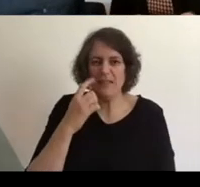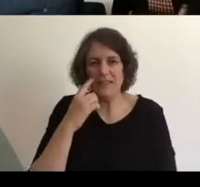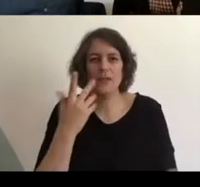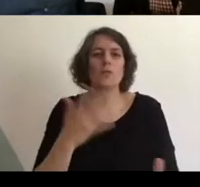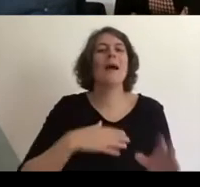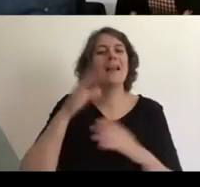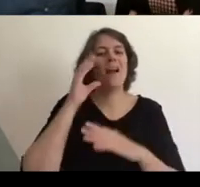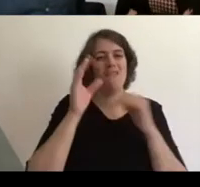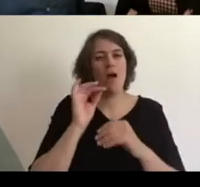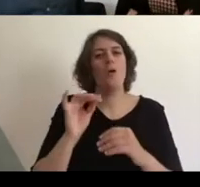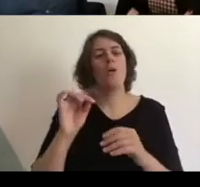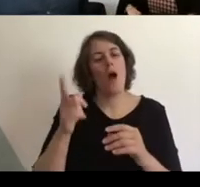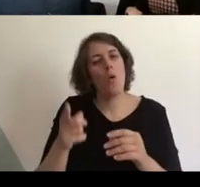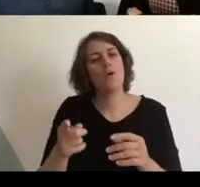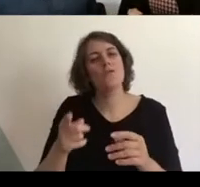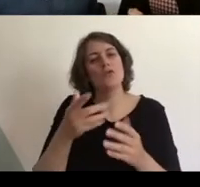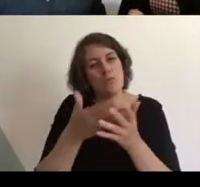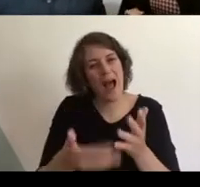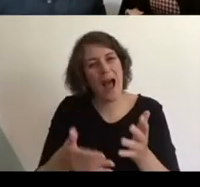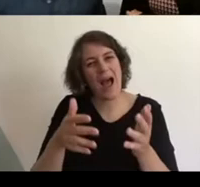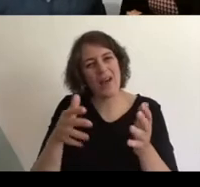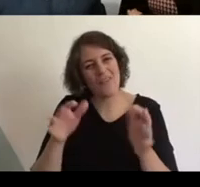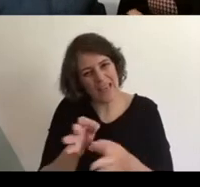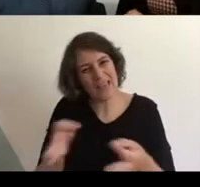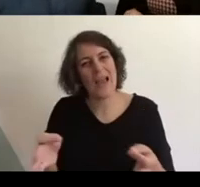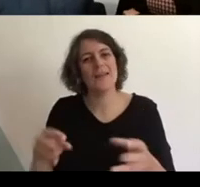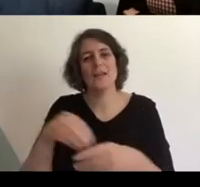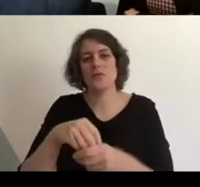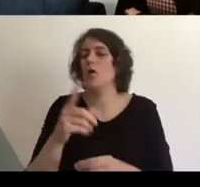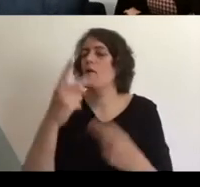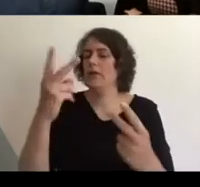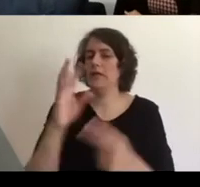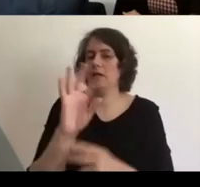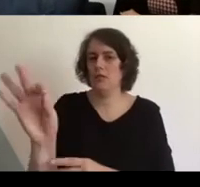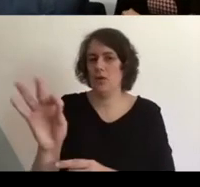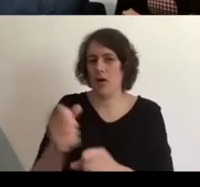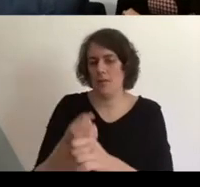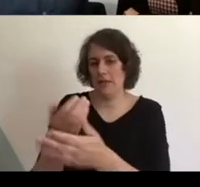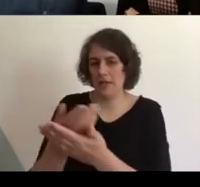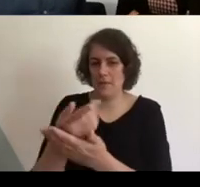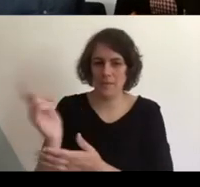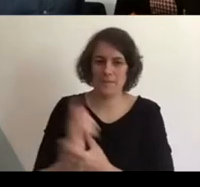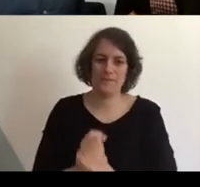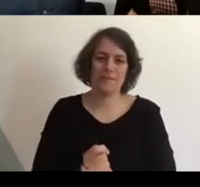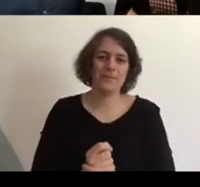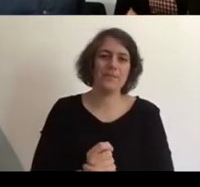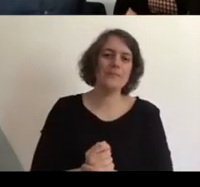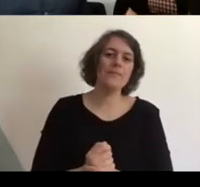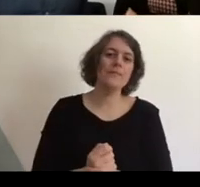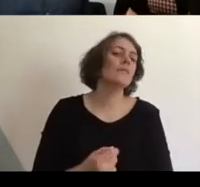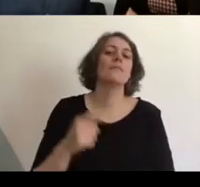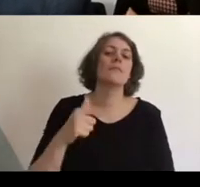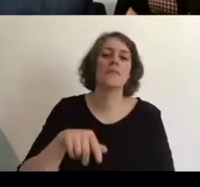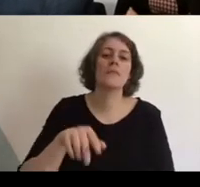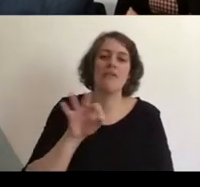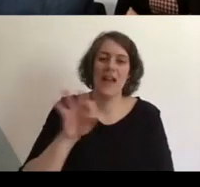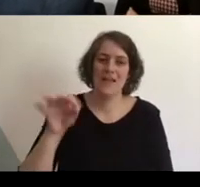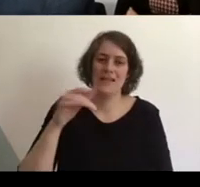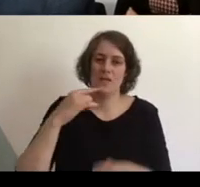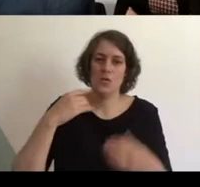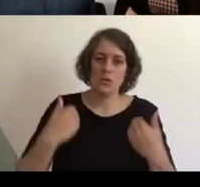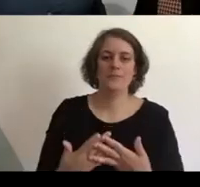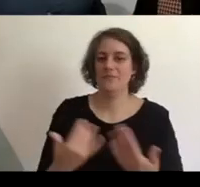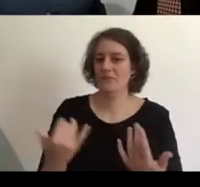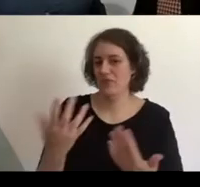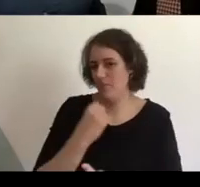Erfahrungen. Ja, sehr schön, dass wir auch so ein rundes Bild bekommen und eben nicht nur die negativen Aspekte